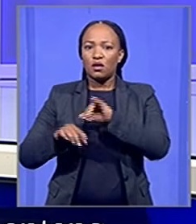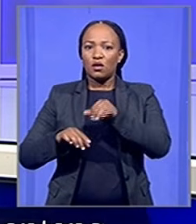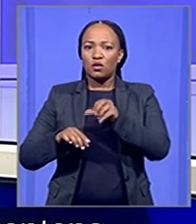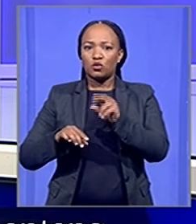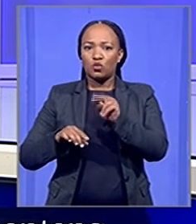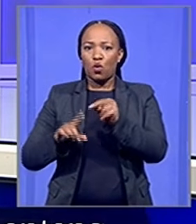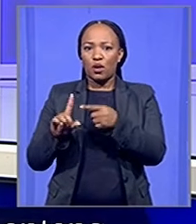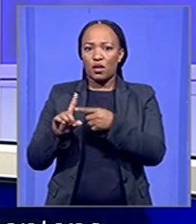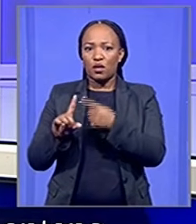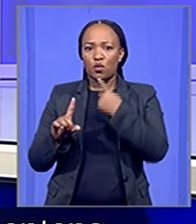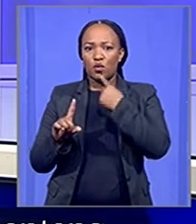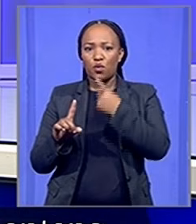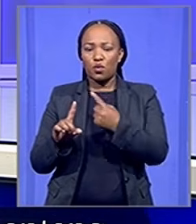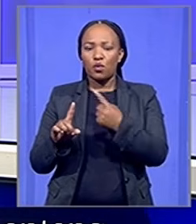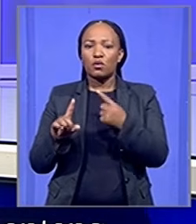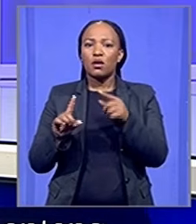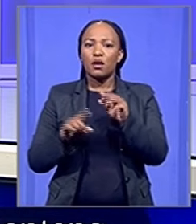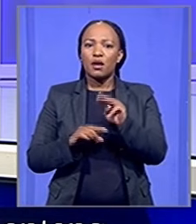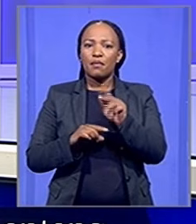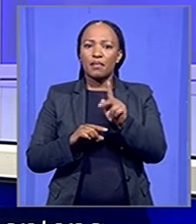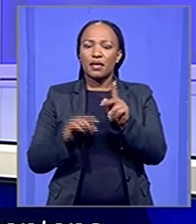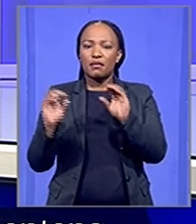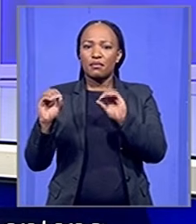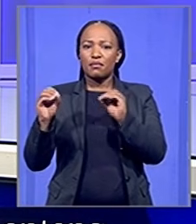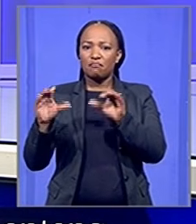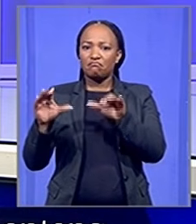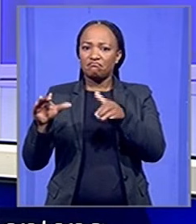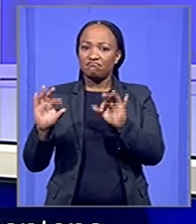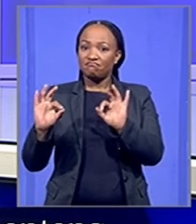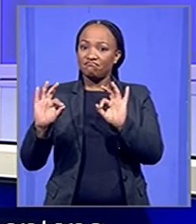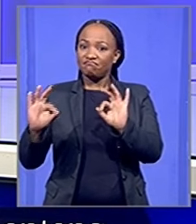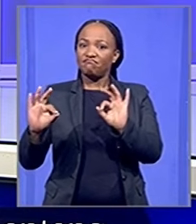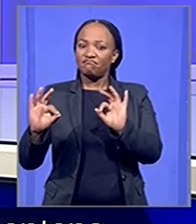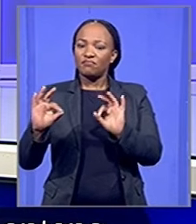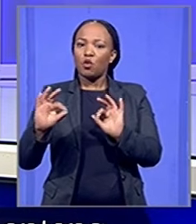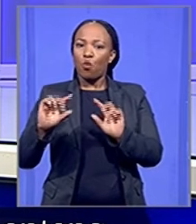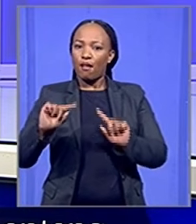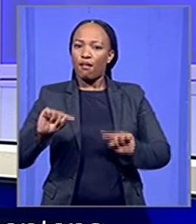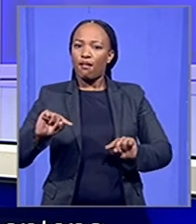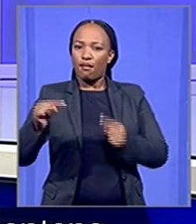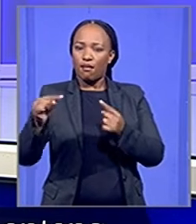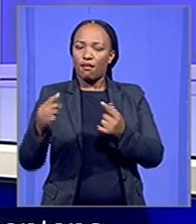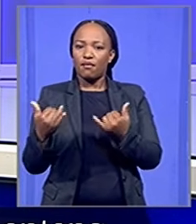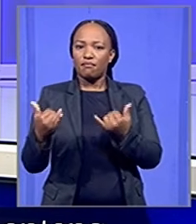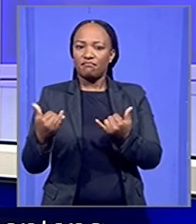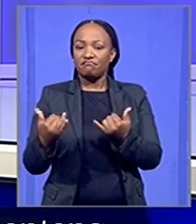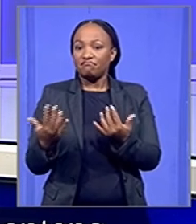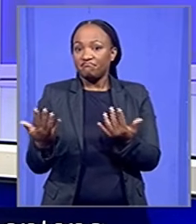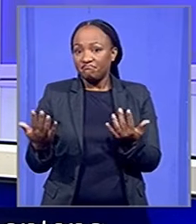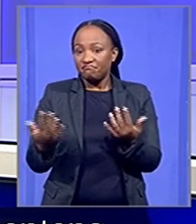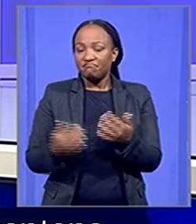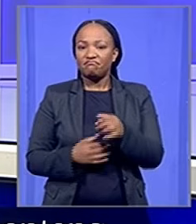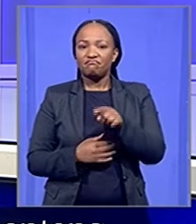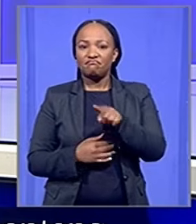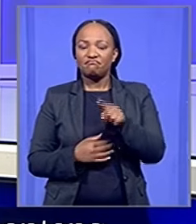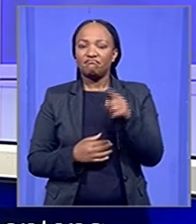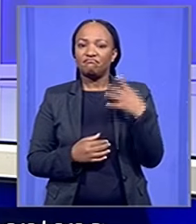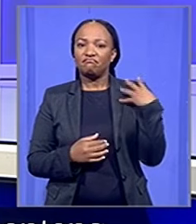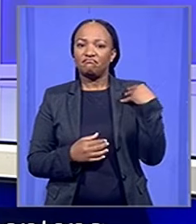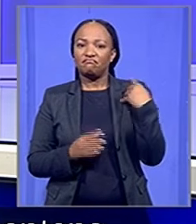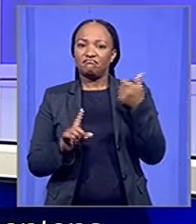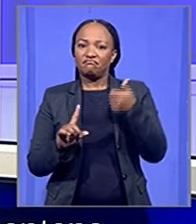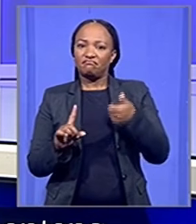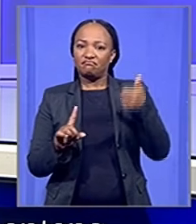Hlophe o re jwale mokga wa MK ke wa semmuso wa bohanyetsi parlamenteng. Ho sa le jwalo letona la mehleng